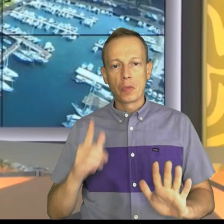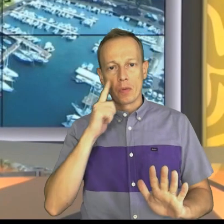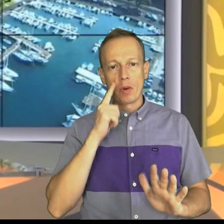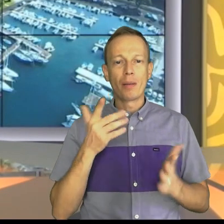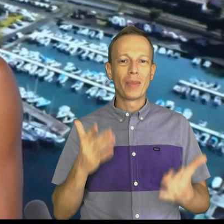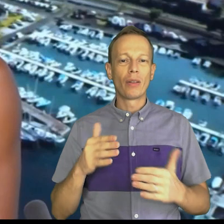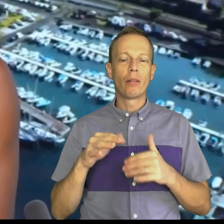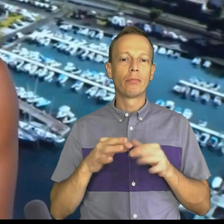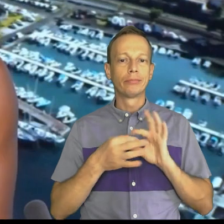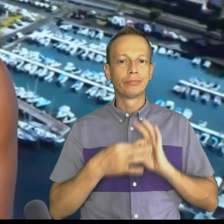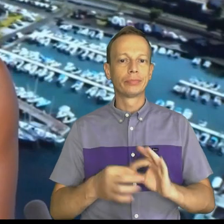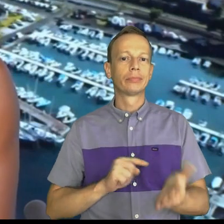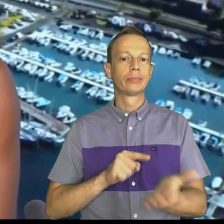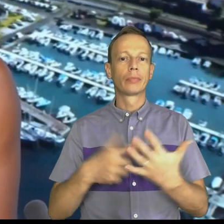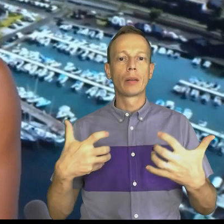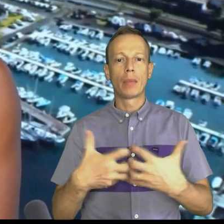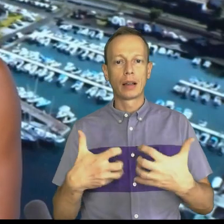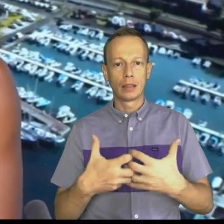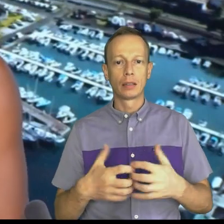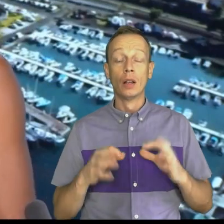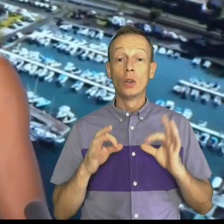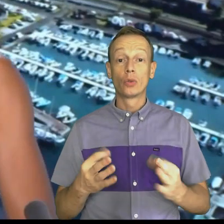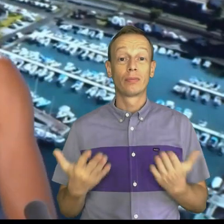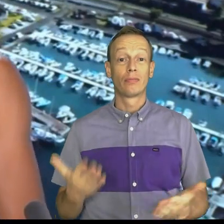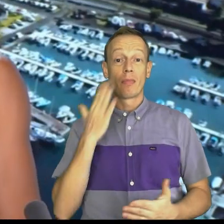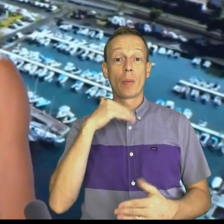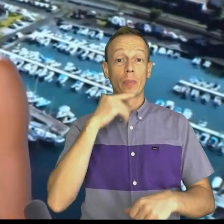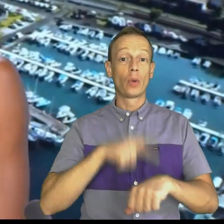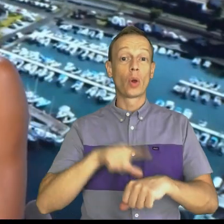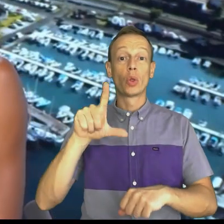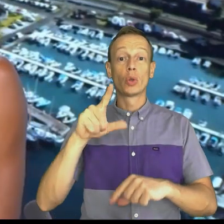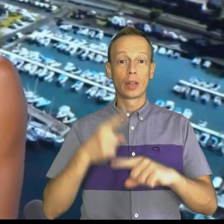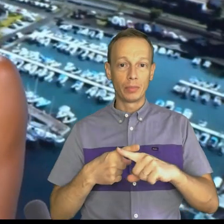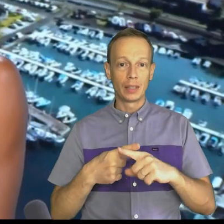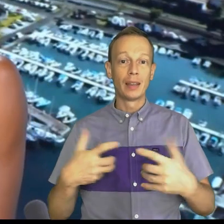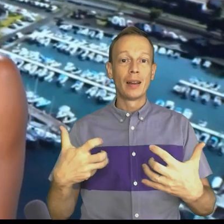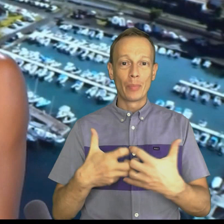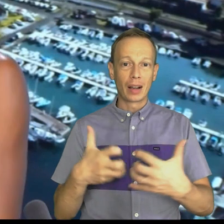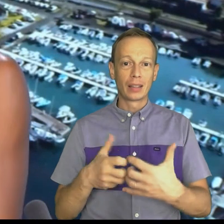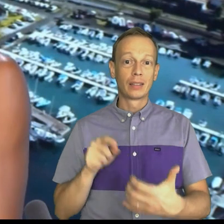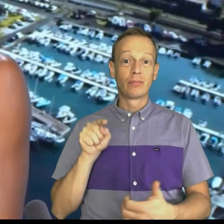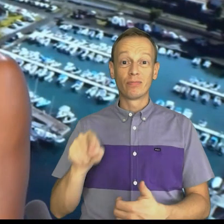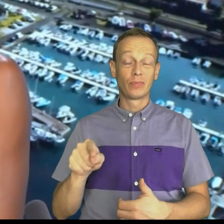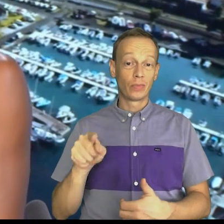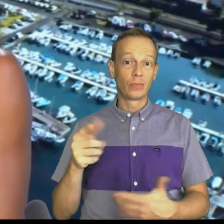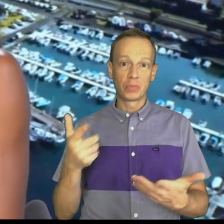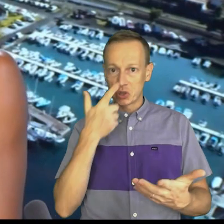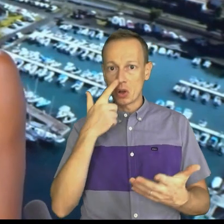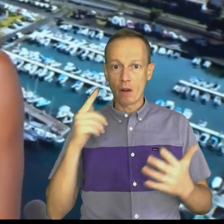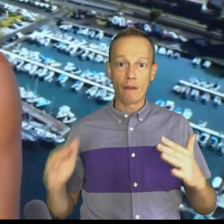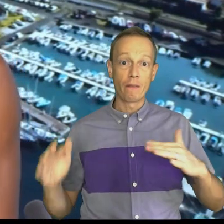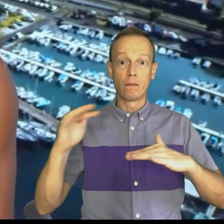En attendant, nous allons aller justement aux marquises puisque cet après-midi également vers 14h30, les marquises